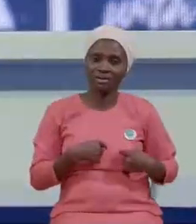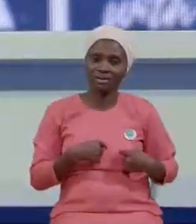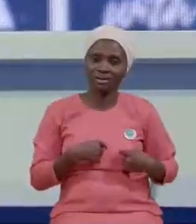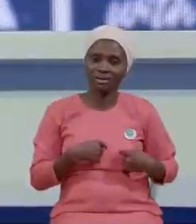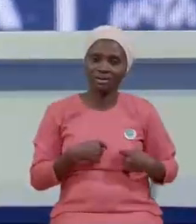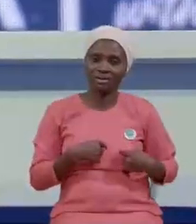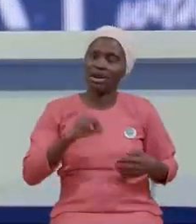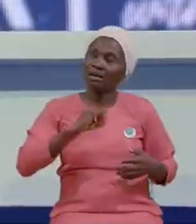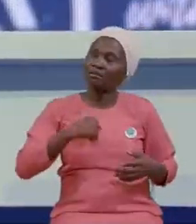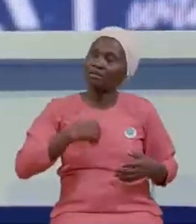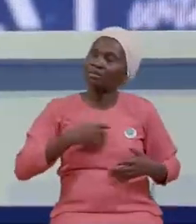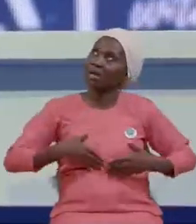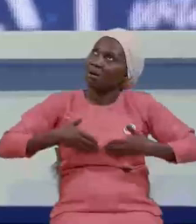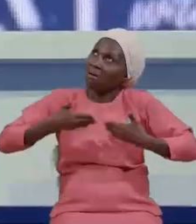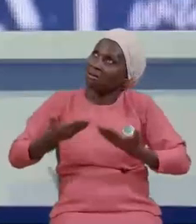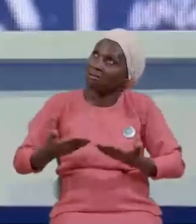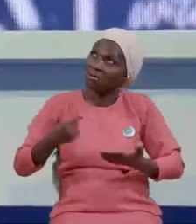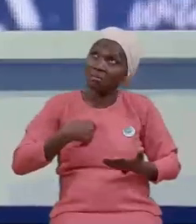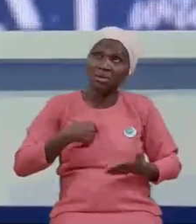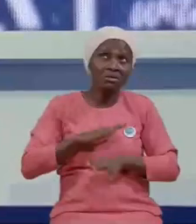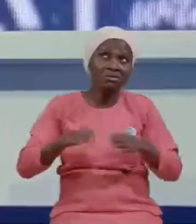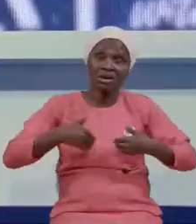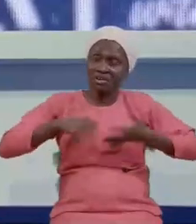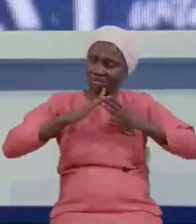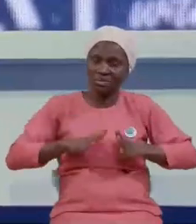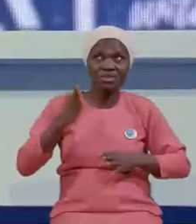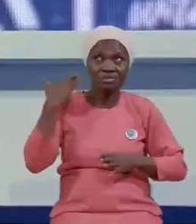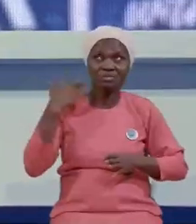Je confesse, je n'avais pas la paix.